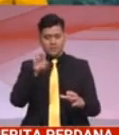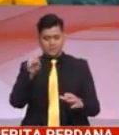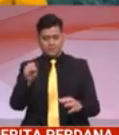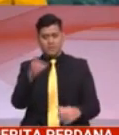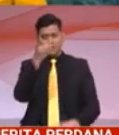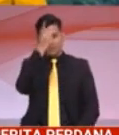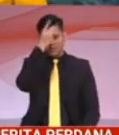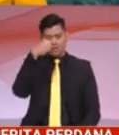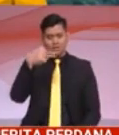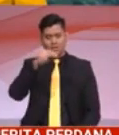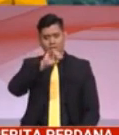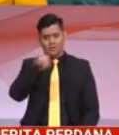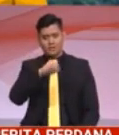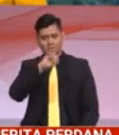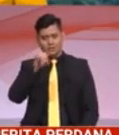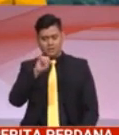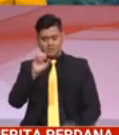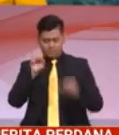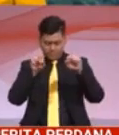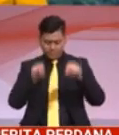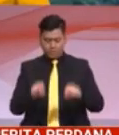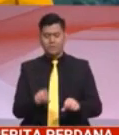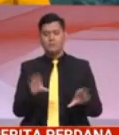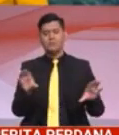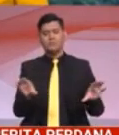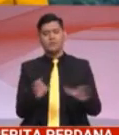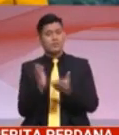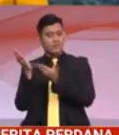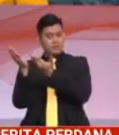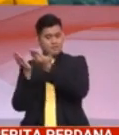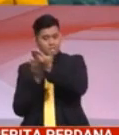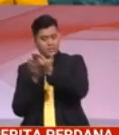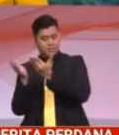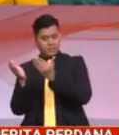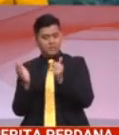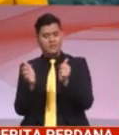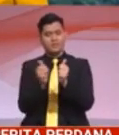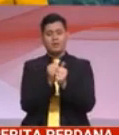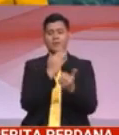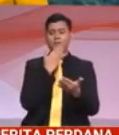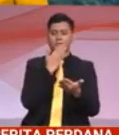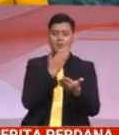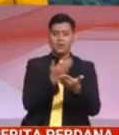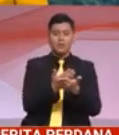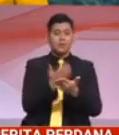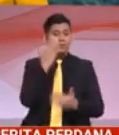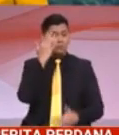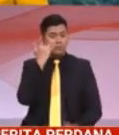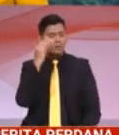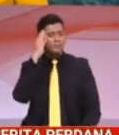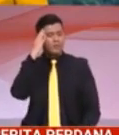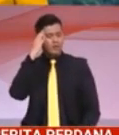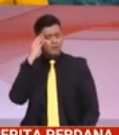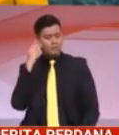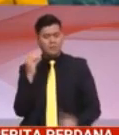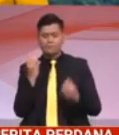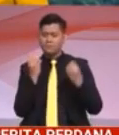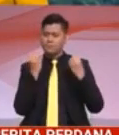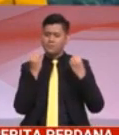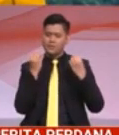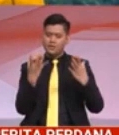melaksanakan tugas dan berkhidmat kepada rakyat dengan baik berdasarkan pengalaman luas beliau diperingkat ke pimpinan Negeri